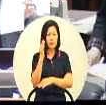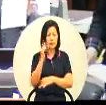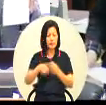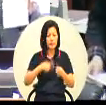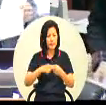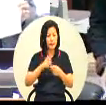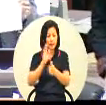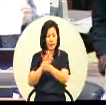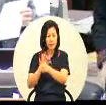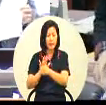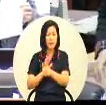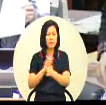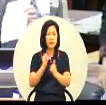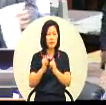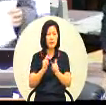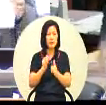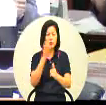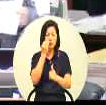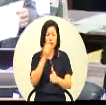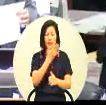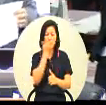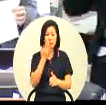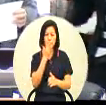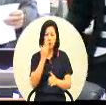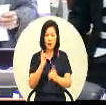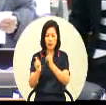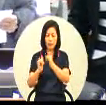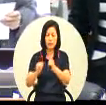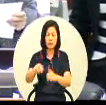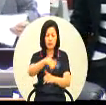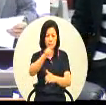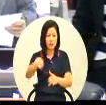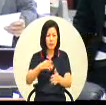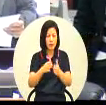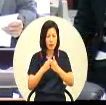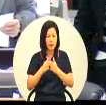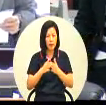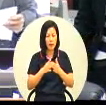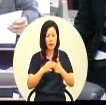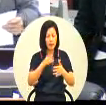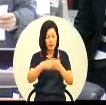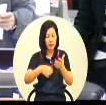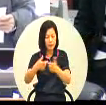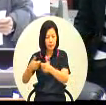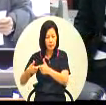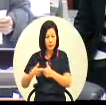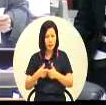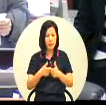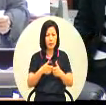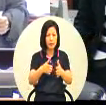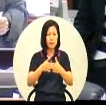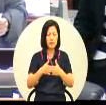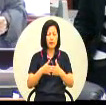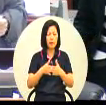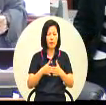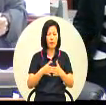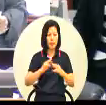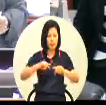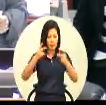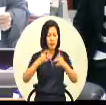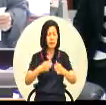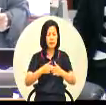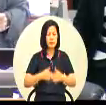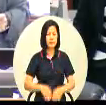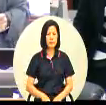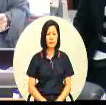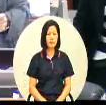市民或者观光客他们需要的厕所啊，我感觉这个部分我们就应该来改善。